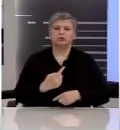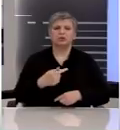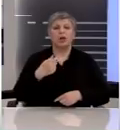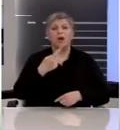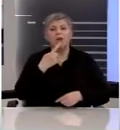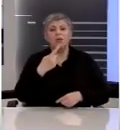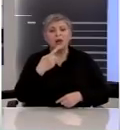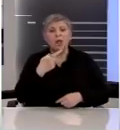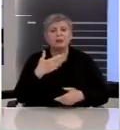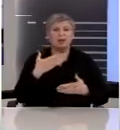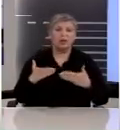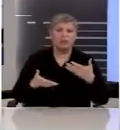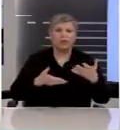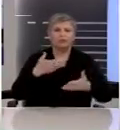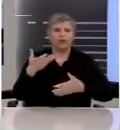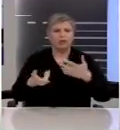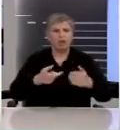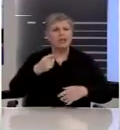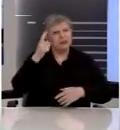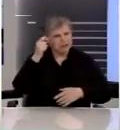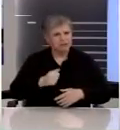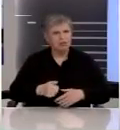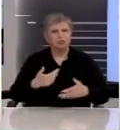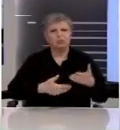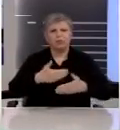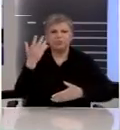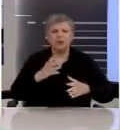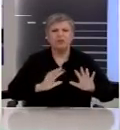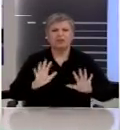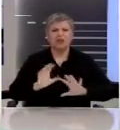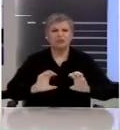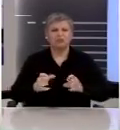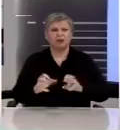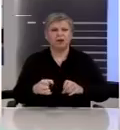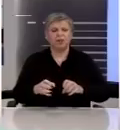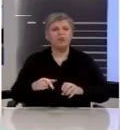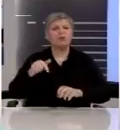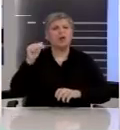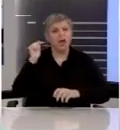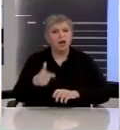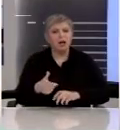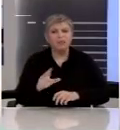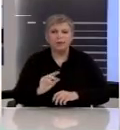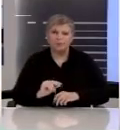προαναγγέλουν στα μέσα ενημέρωσης που ελέγχουν. Εγώ, κύριε Μητσοτάκη,